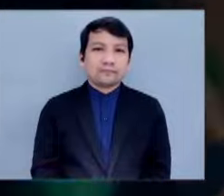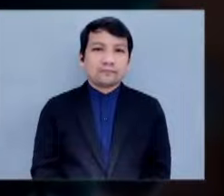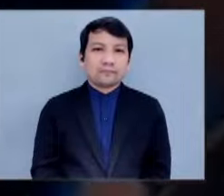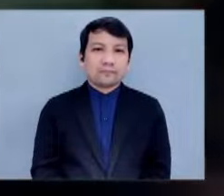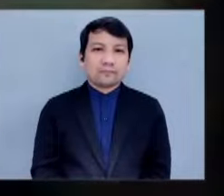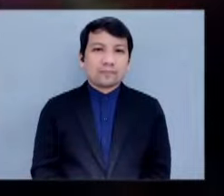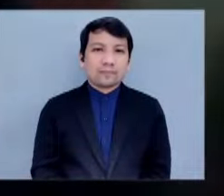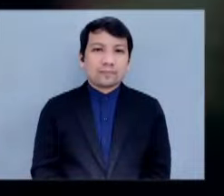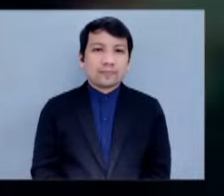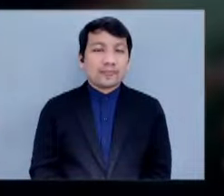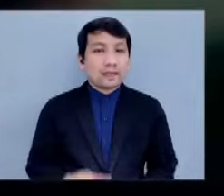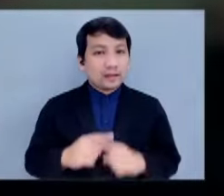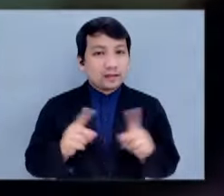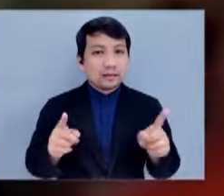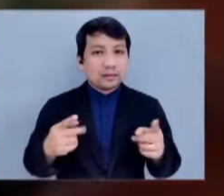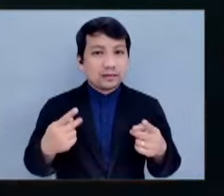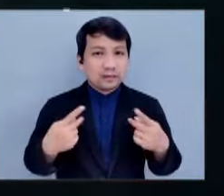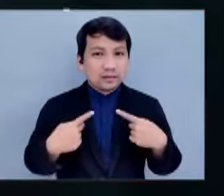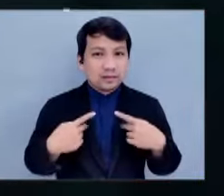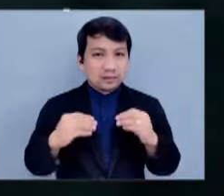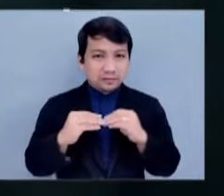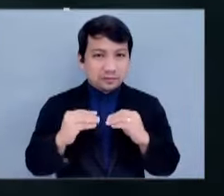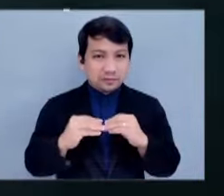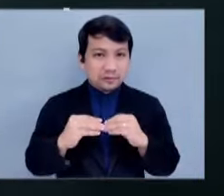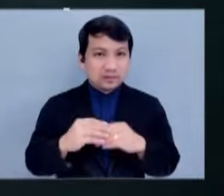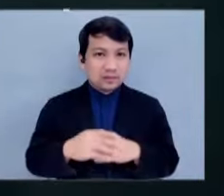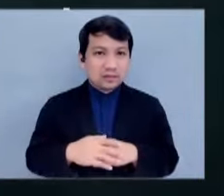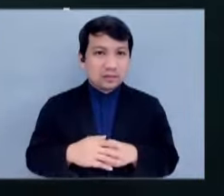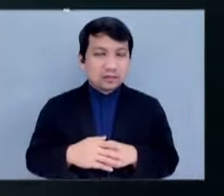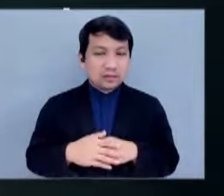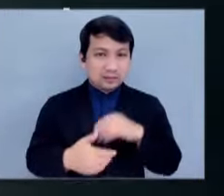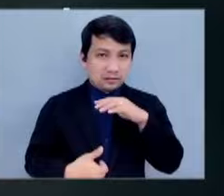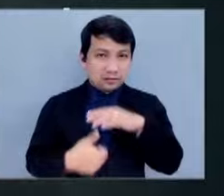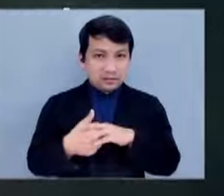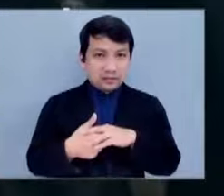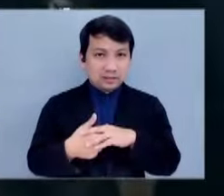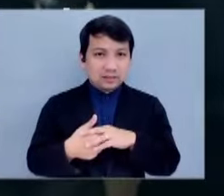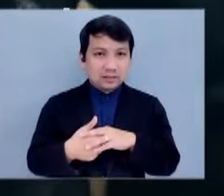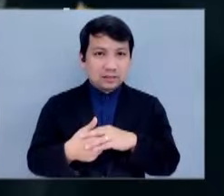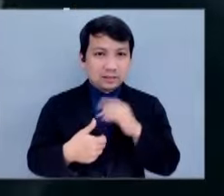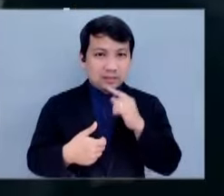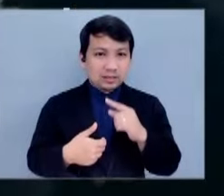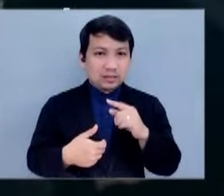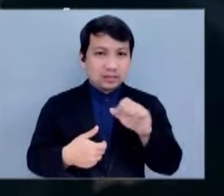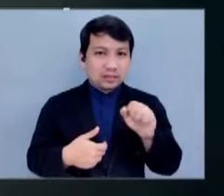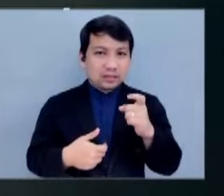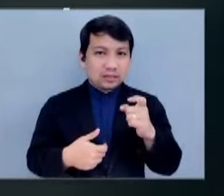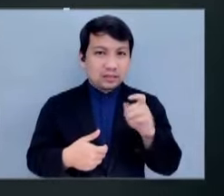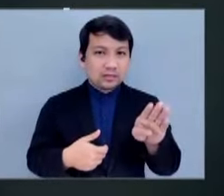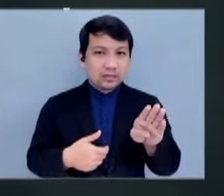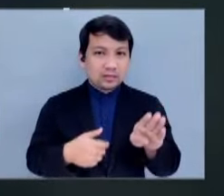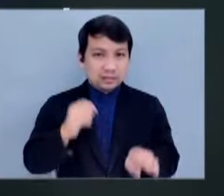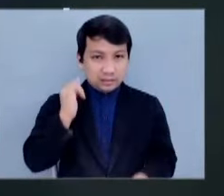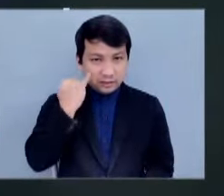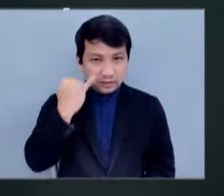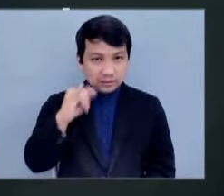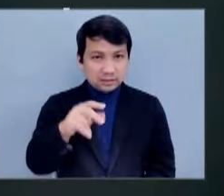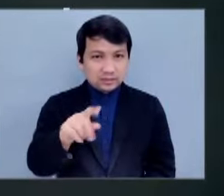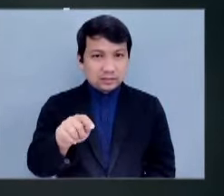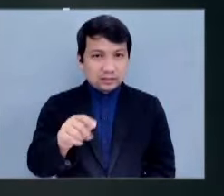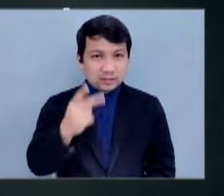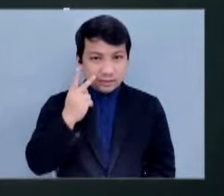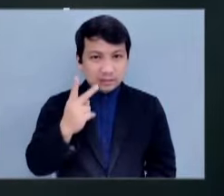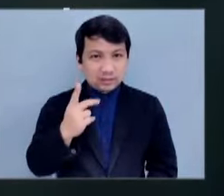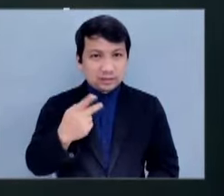But wait, there's more! Lumabas na rin sa senior high si SB19 Justin. Can I be your